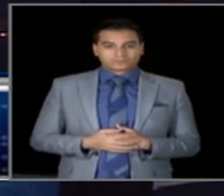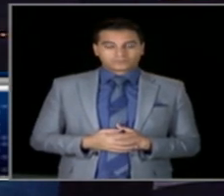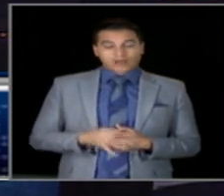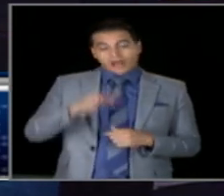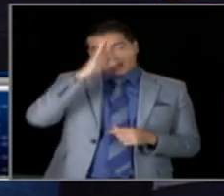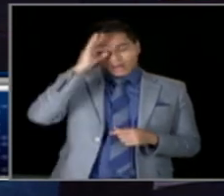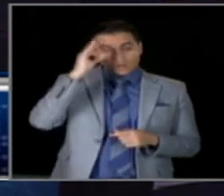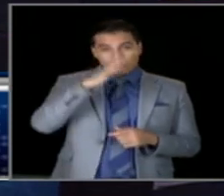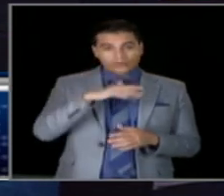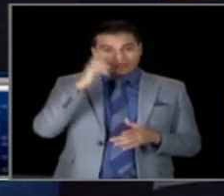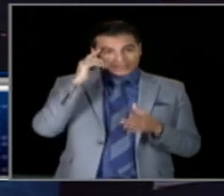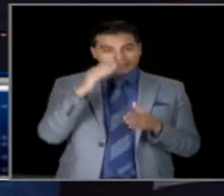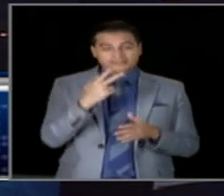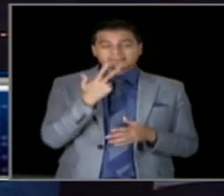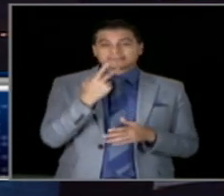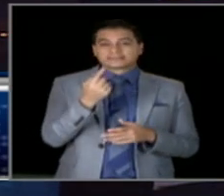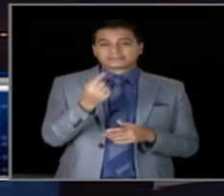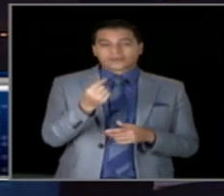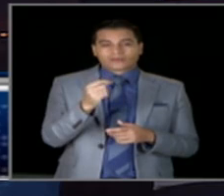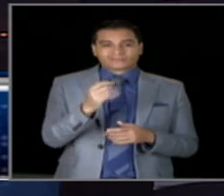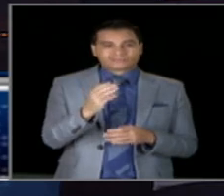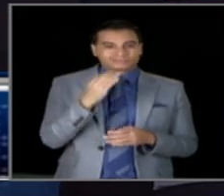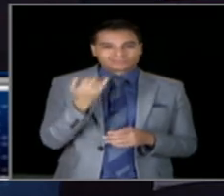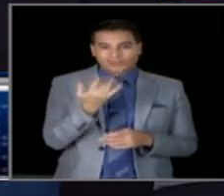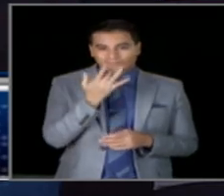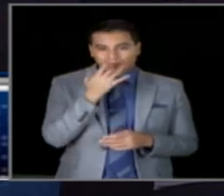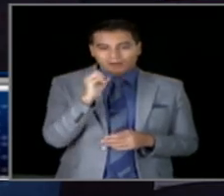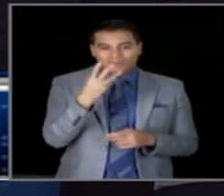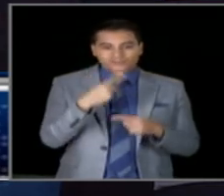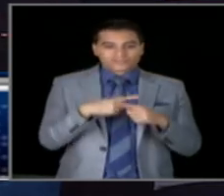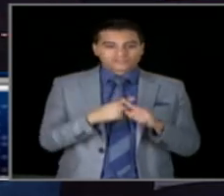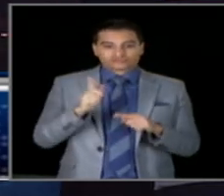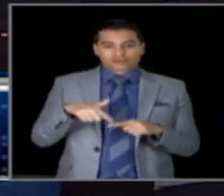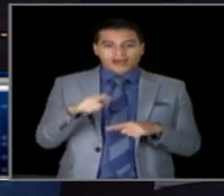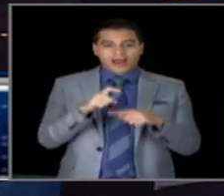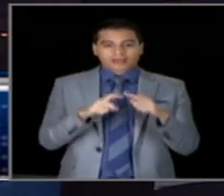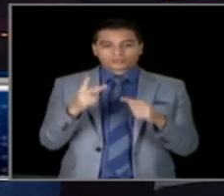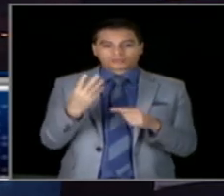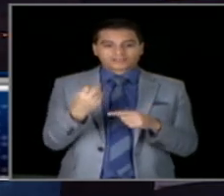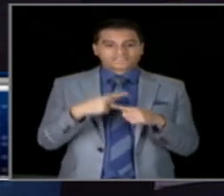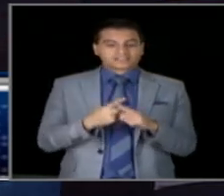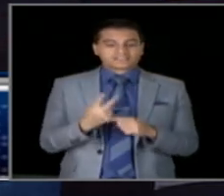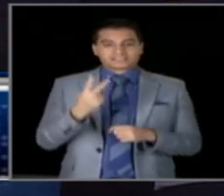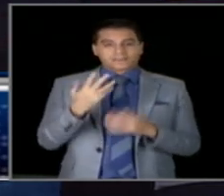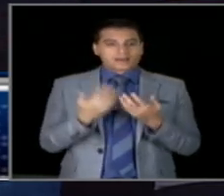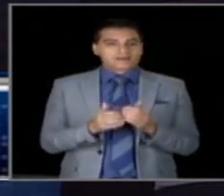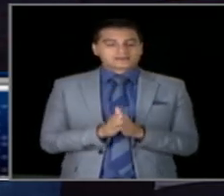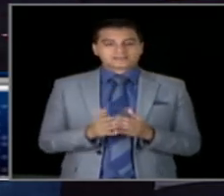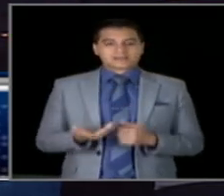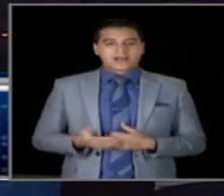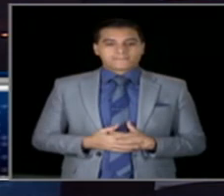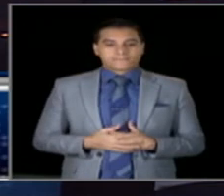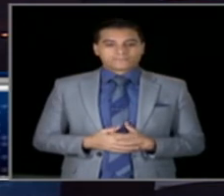لو ركزته ما ياخدش 3 ثواني. 14 في 16 على 32 في 7.